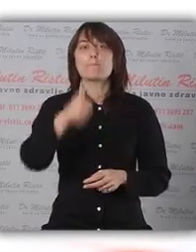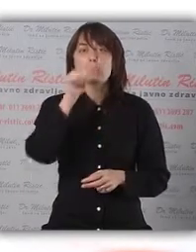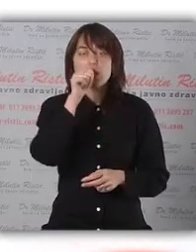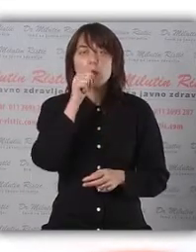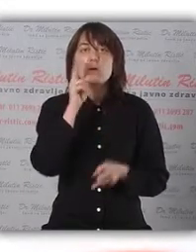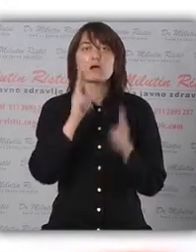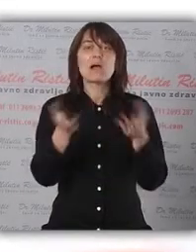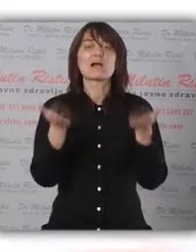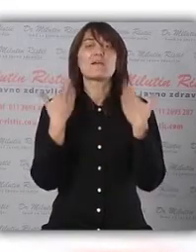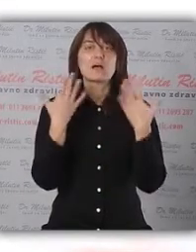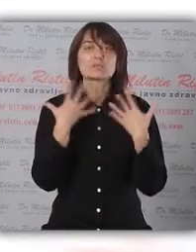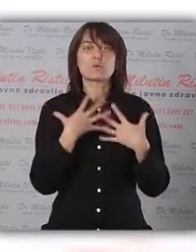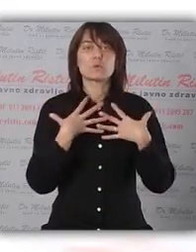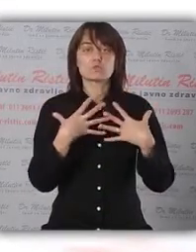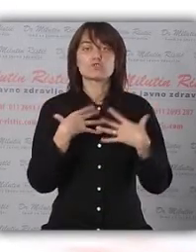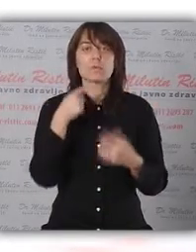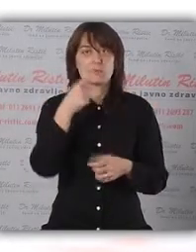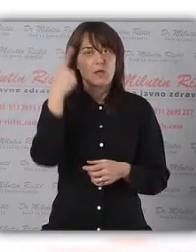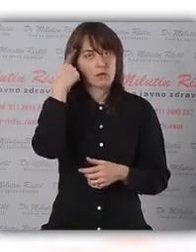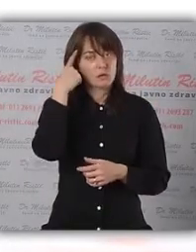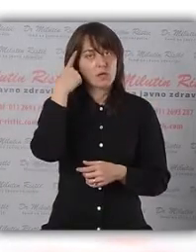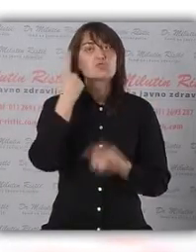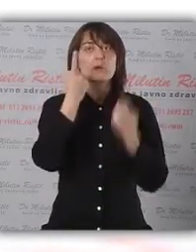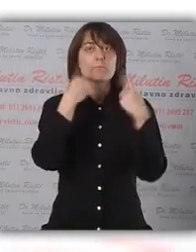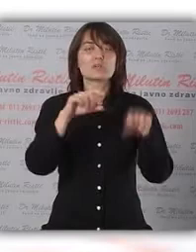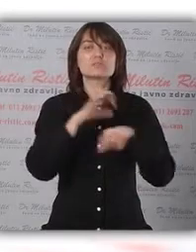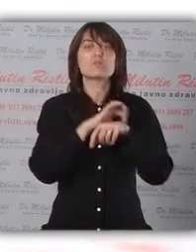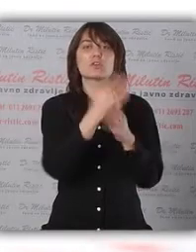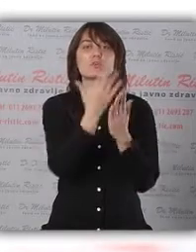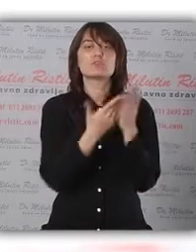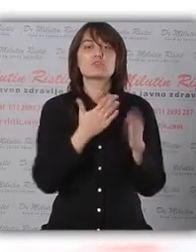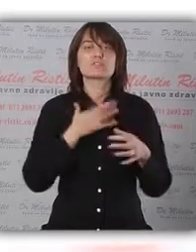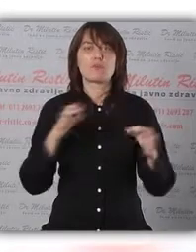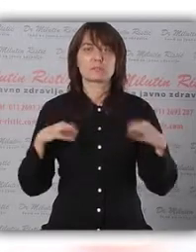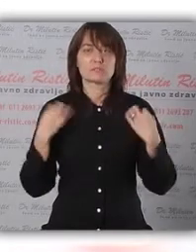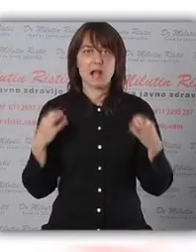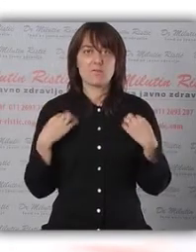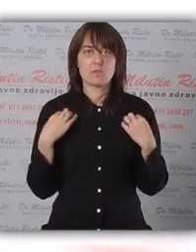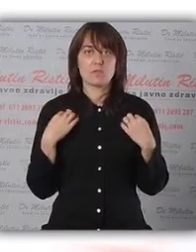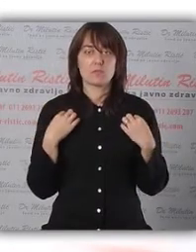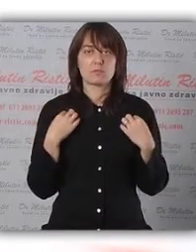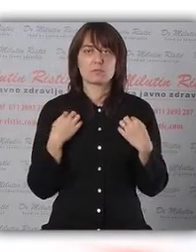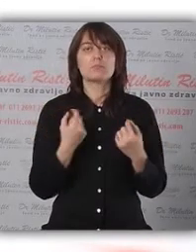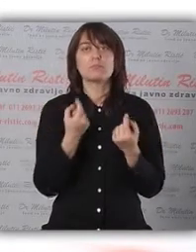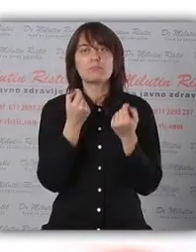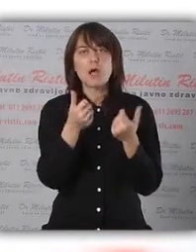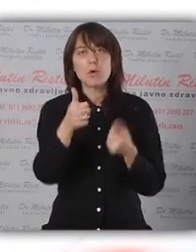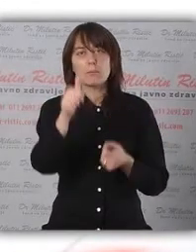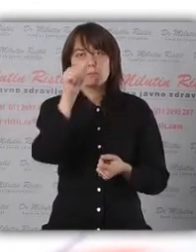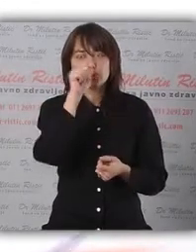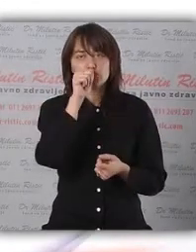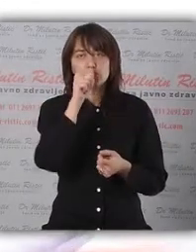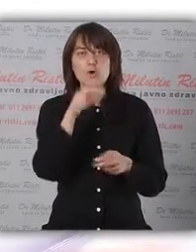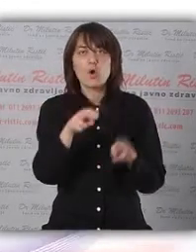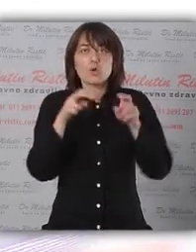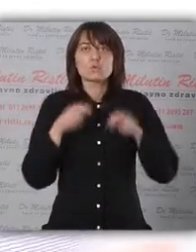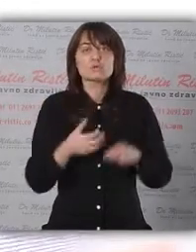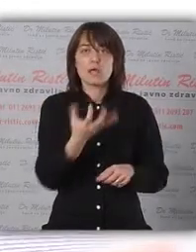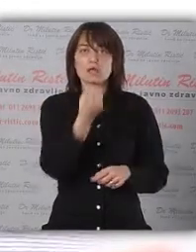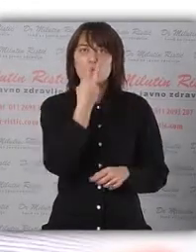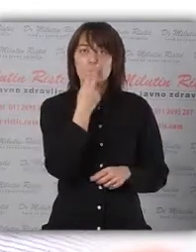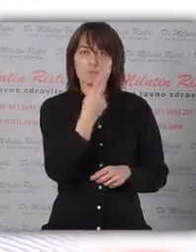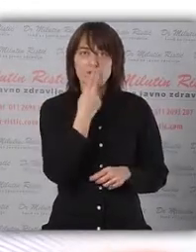o tome kakvu vodu pijemo, kakav vazduh udišemo, na taj način posredno vodimo računa i o svom zdravlju. Umerenost u